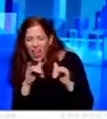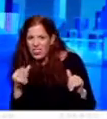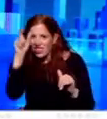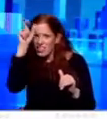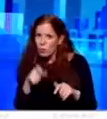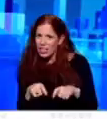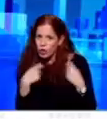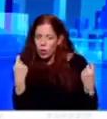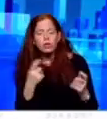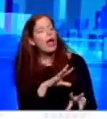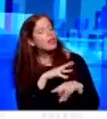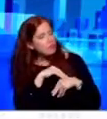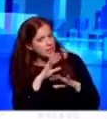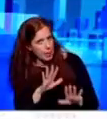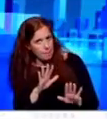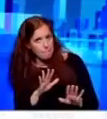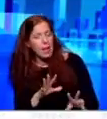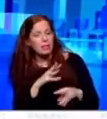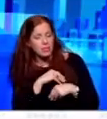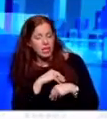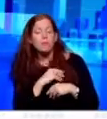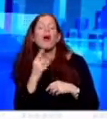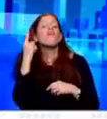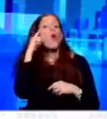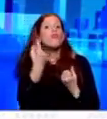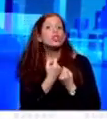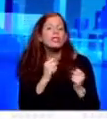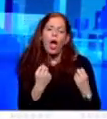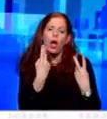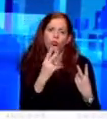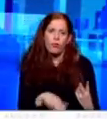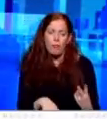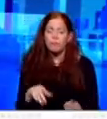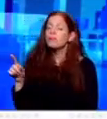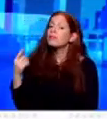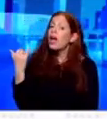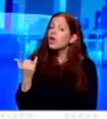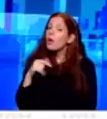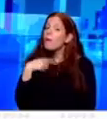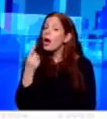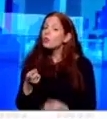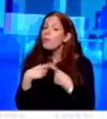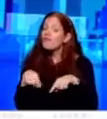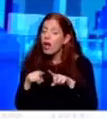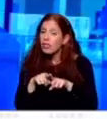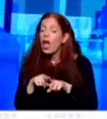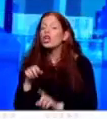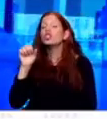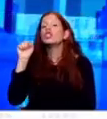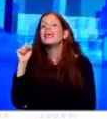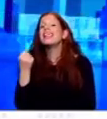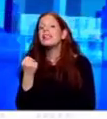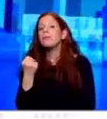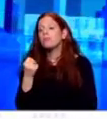מסכים, אני מסכים. אבל חופש הדעה הוא לא פחות חשוב מחופש הדיבור. היום אמרנו בוועדה בעצם